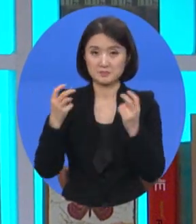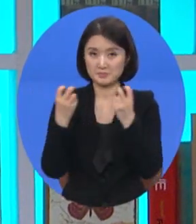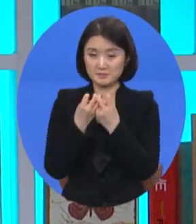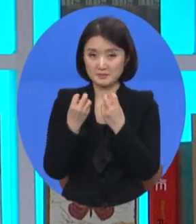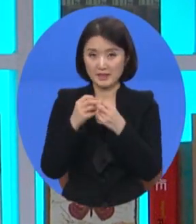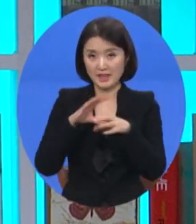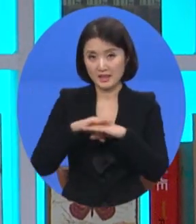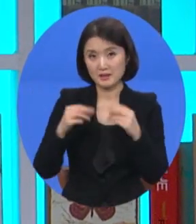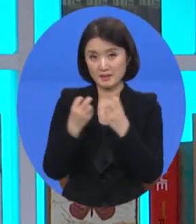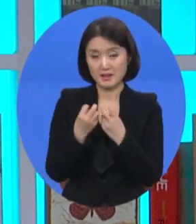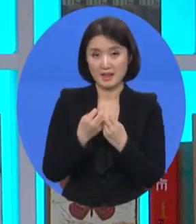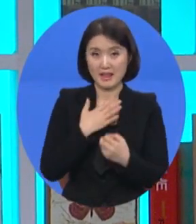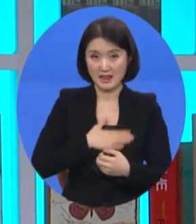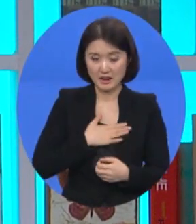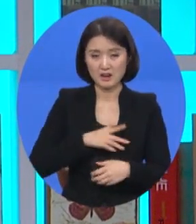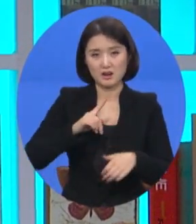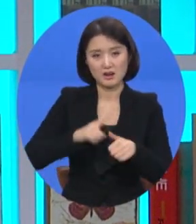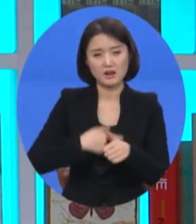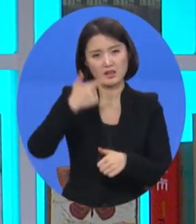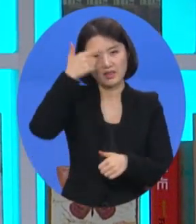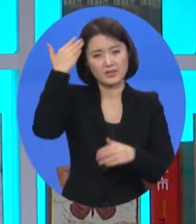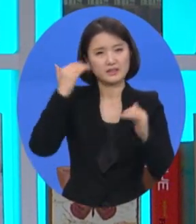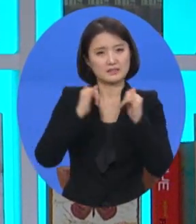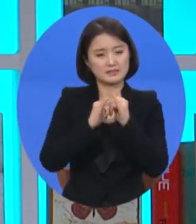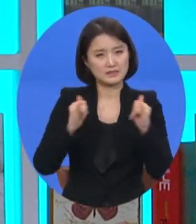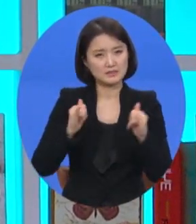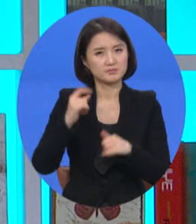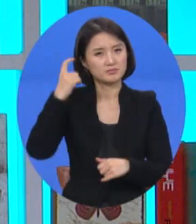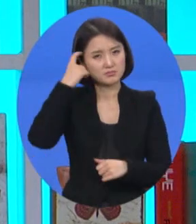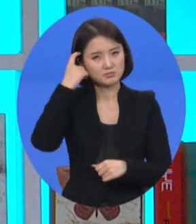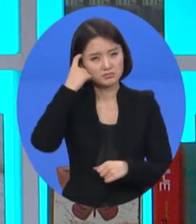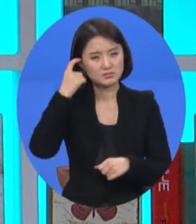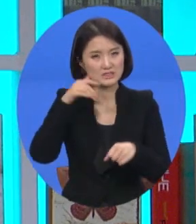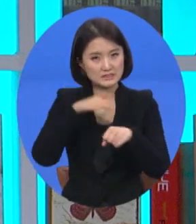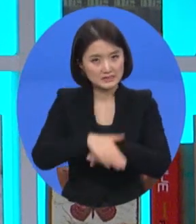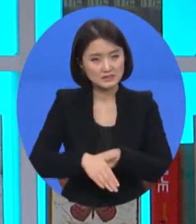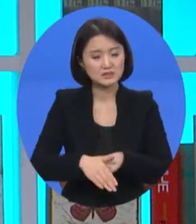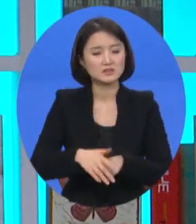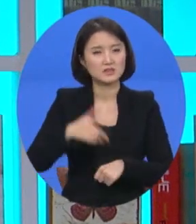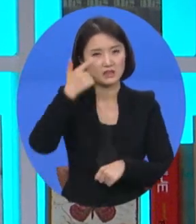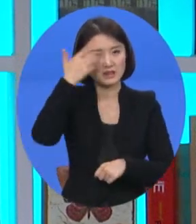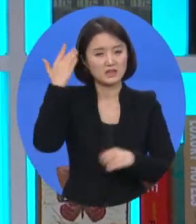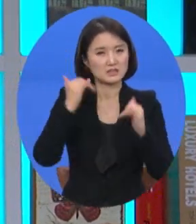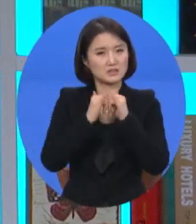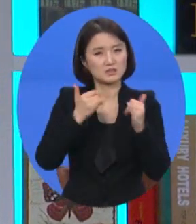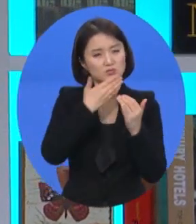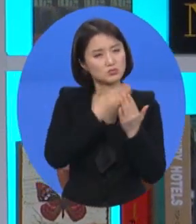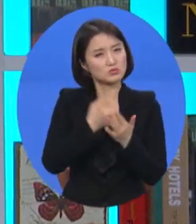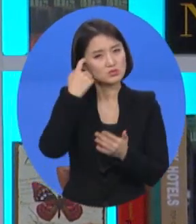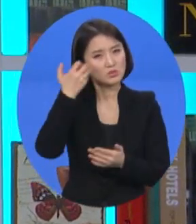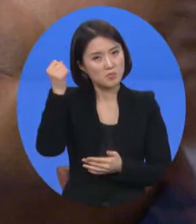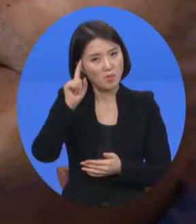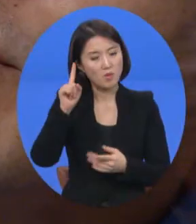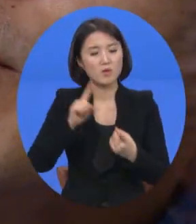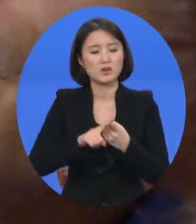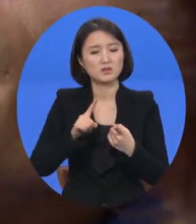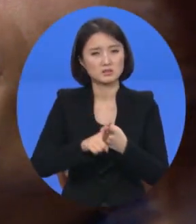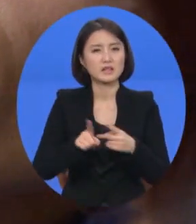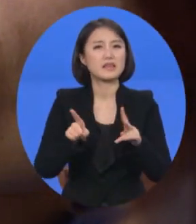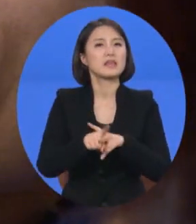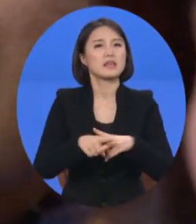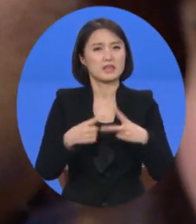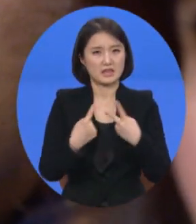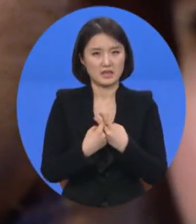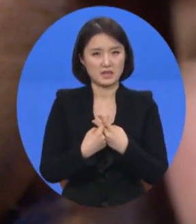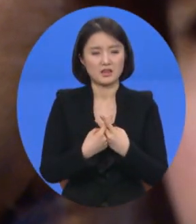가치관과 그리고 교훈 3 의 경우 늘 이렇게 일로 줄 수 있다 이렇게 얘기할 수 있겠습니다 혹시